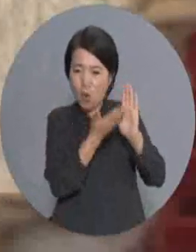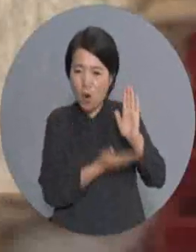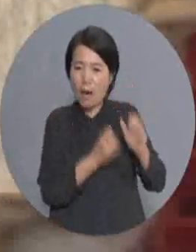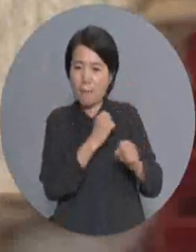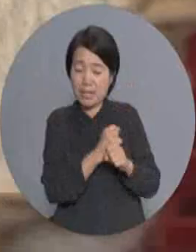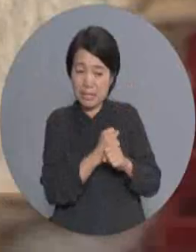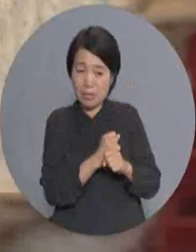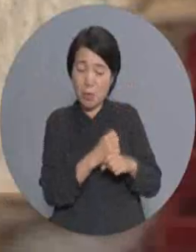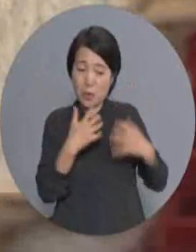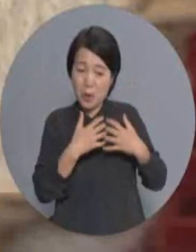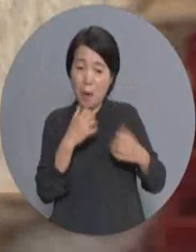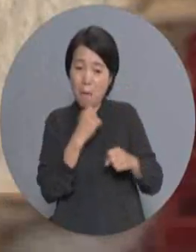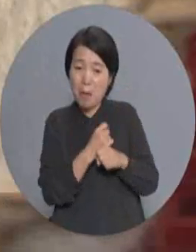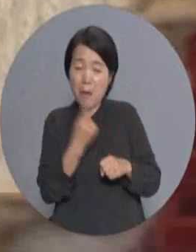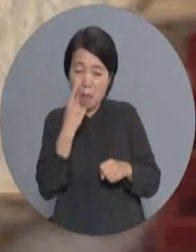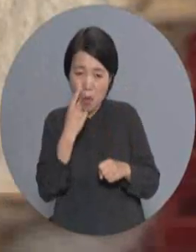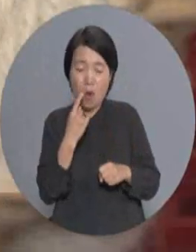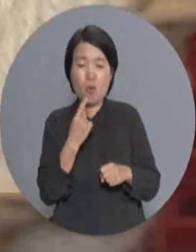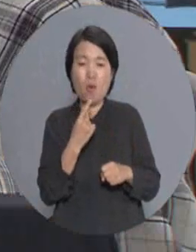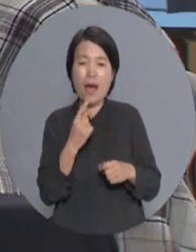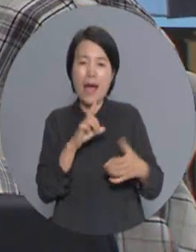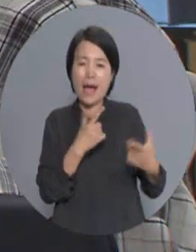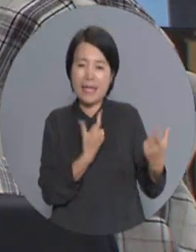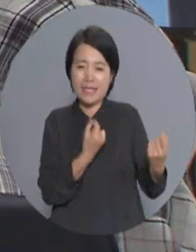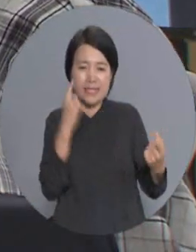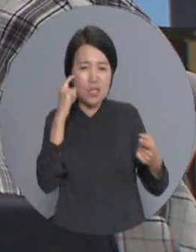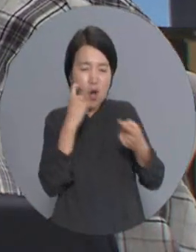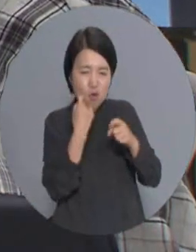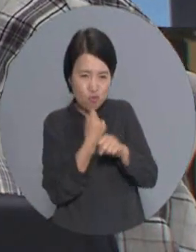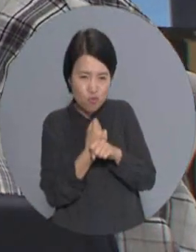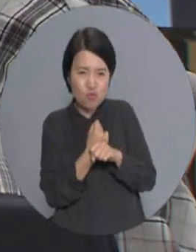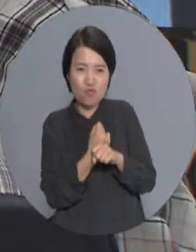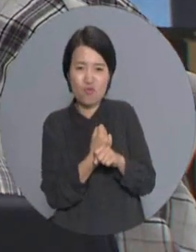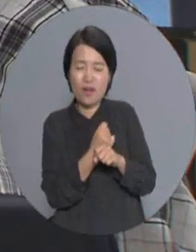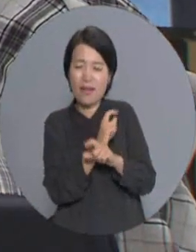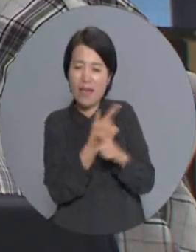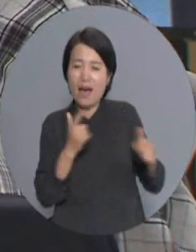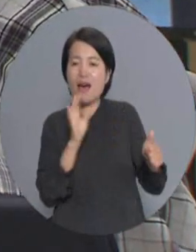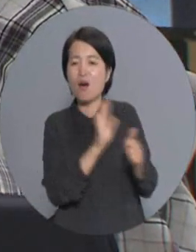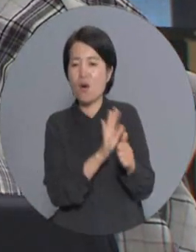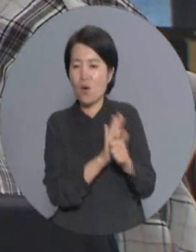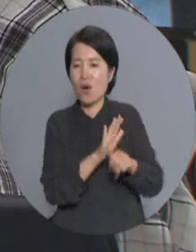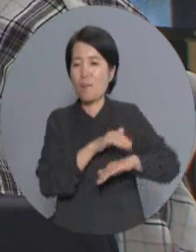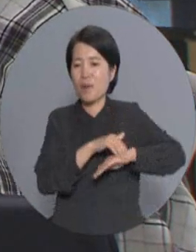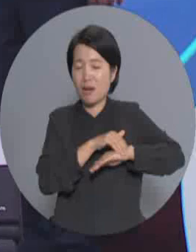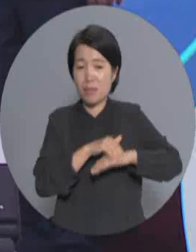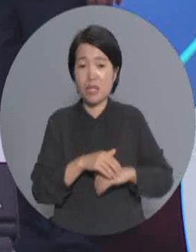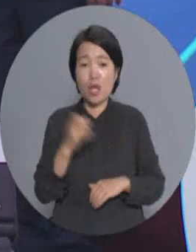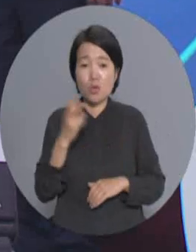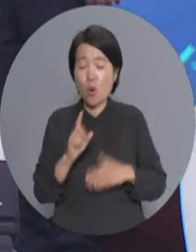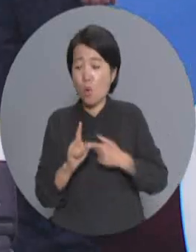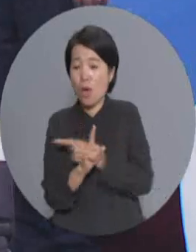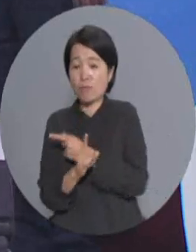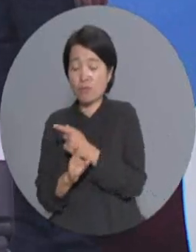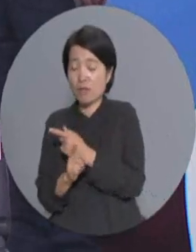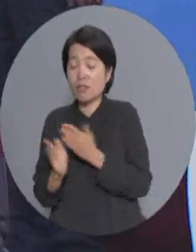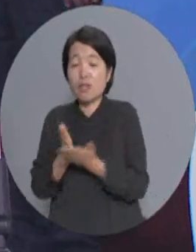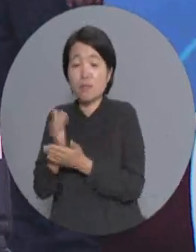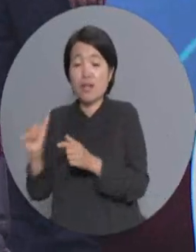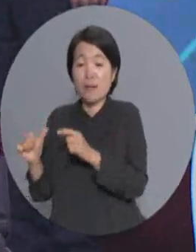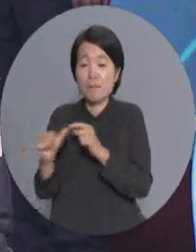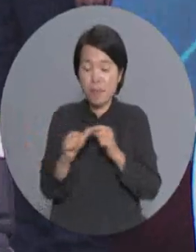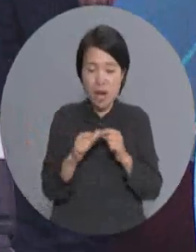시제품 개발과 홍보, 공동 연구 등 다양한 지원에 나설 계획입니다. 또 외부 전문가를 영입해